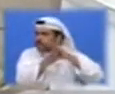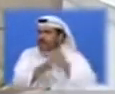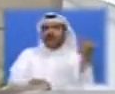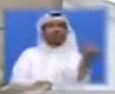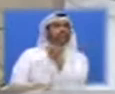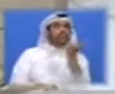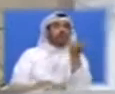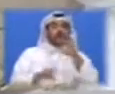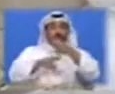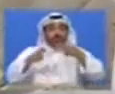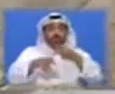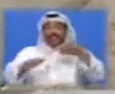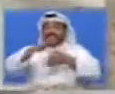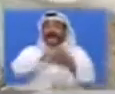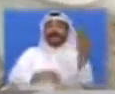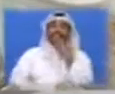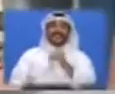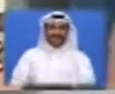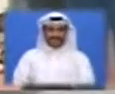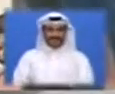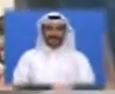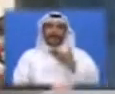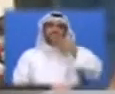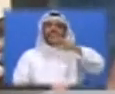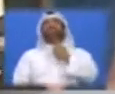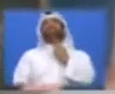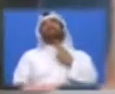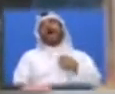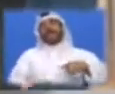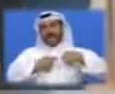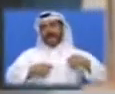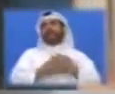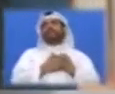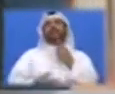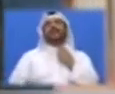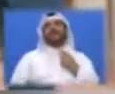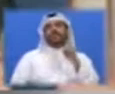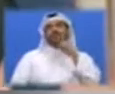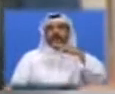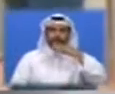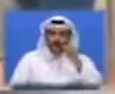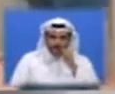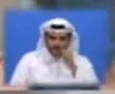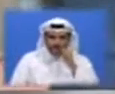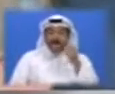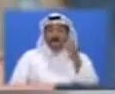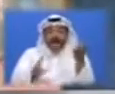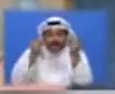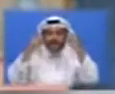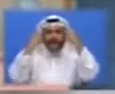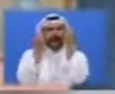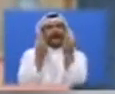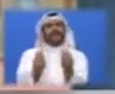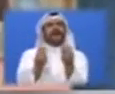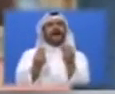وخاصة المجتمع الطلابي. حب والديني وأضافت لي ترسيخ مع معاني الأخلاق